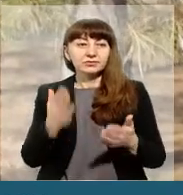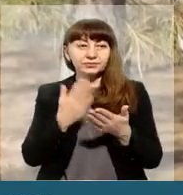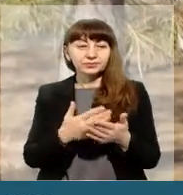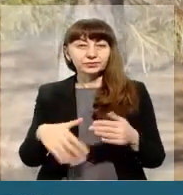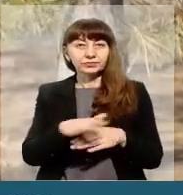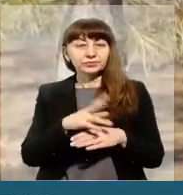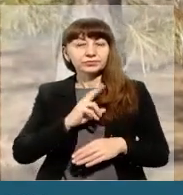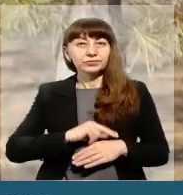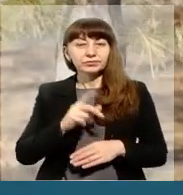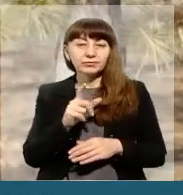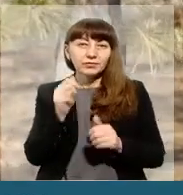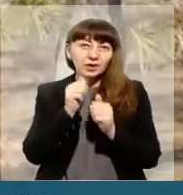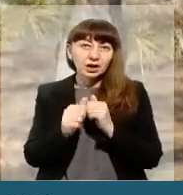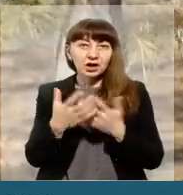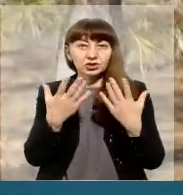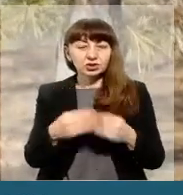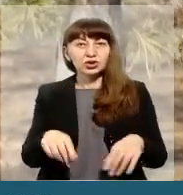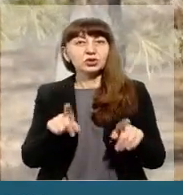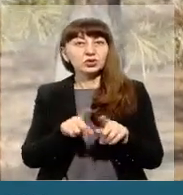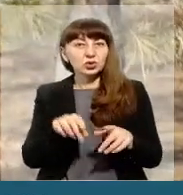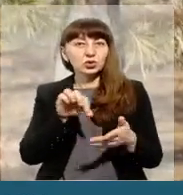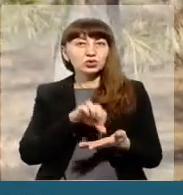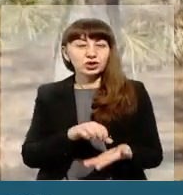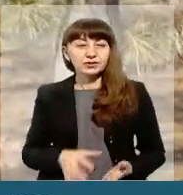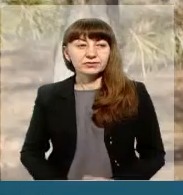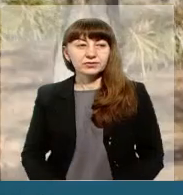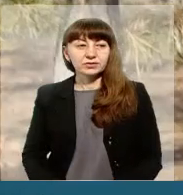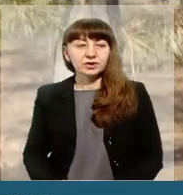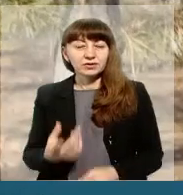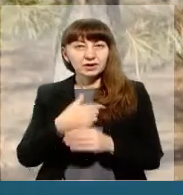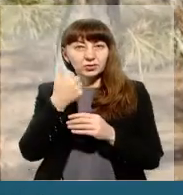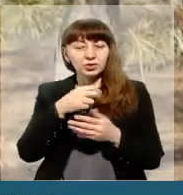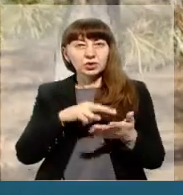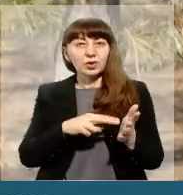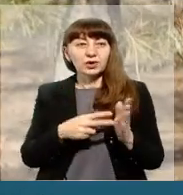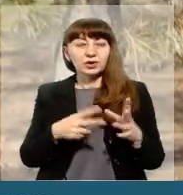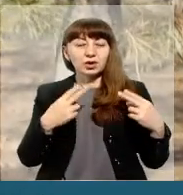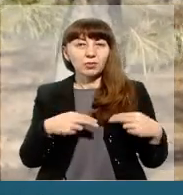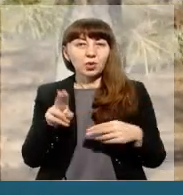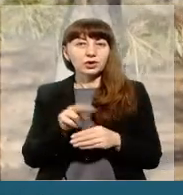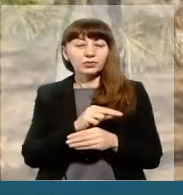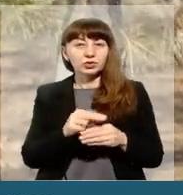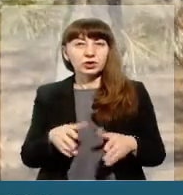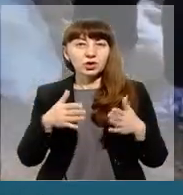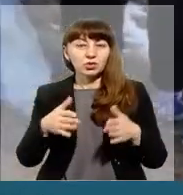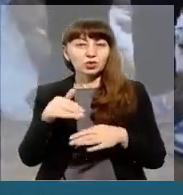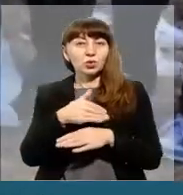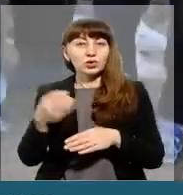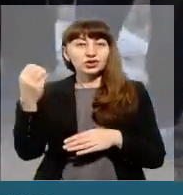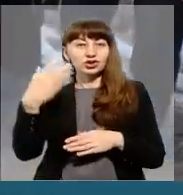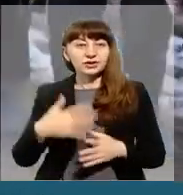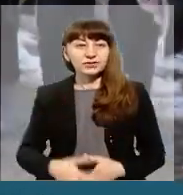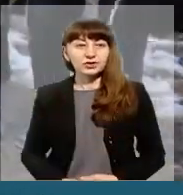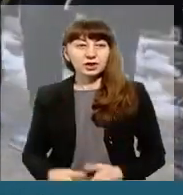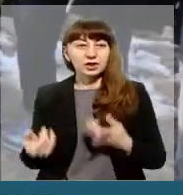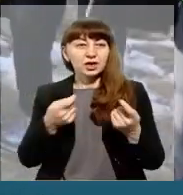Биыл жолдарды жөндеу жұмыстары мен көшелерді жарықтандыру жоспарға қойылды. Ауылымыз көркею үшін жағдай жасаймыз.